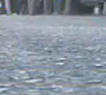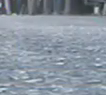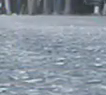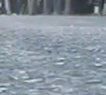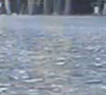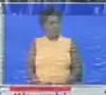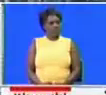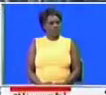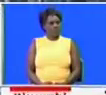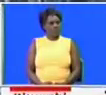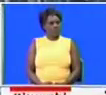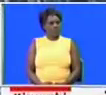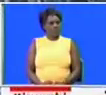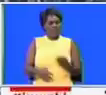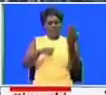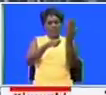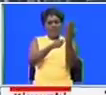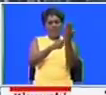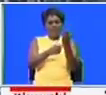474,000. Majina